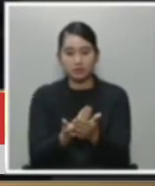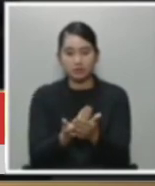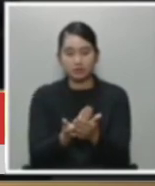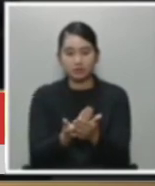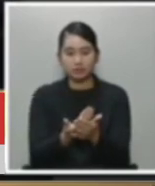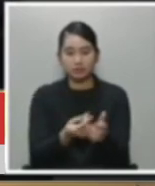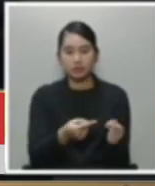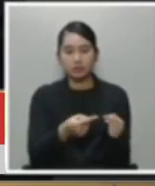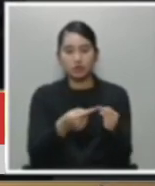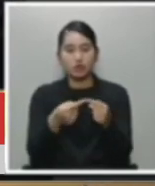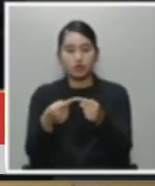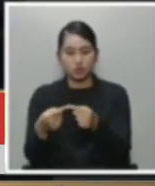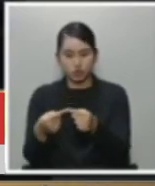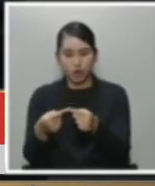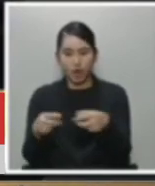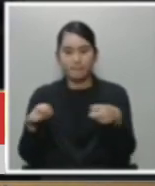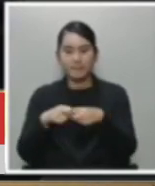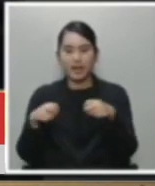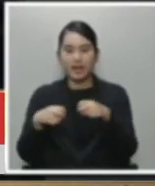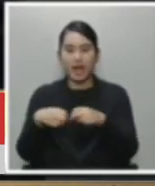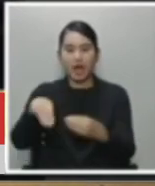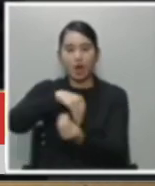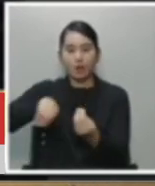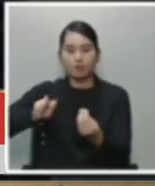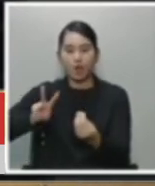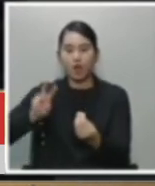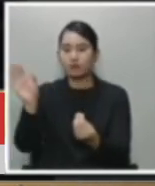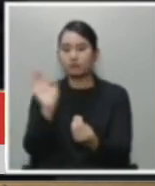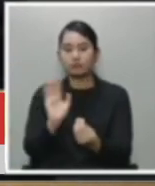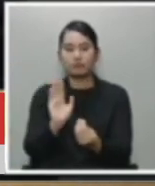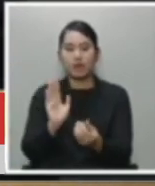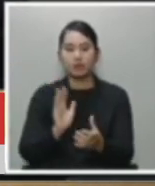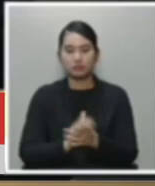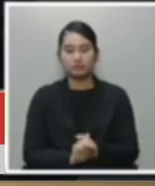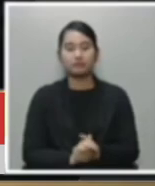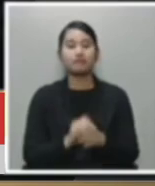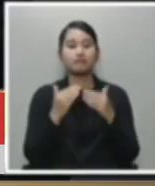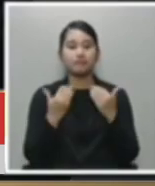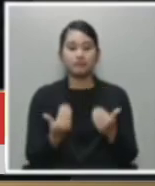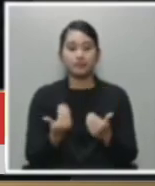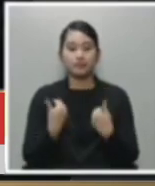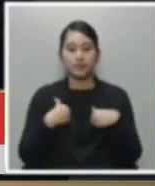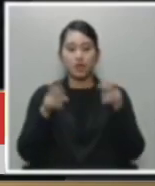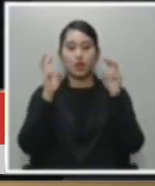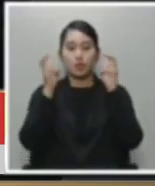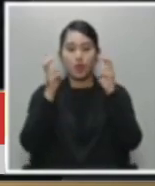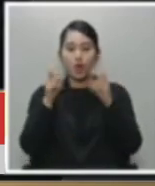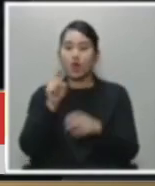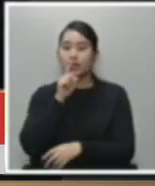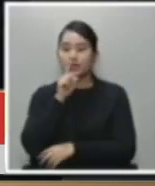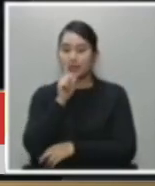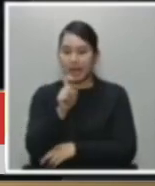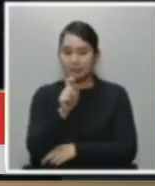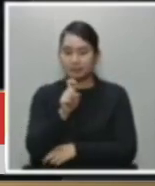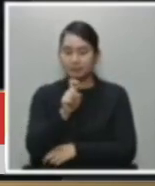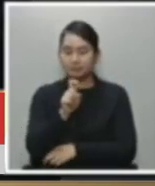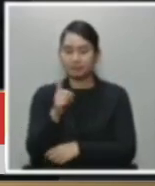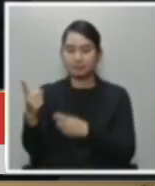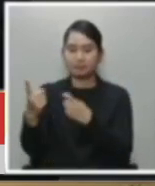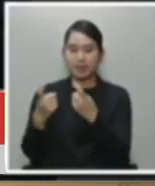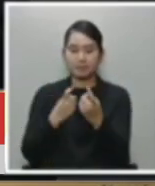ที่จะไม่ให้เกิดการเกิดนี้อีกนะครับซึ่งวันนี้มีกระทู้ถามในหลายข้อนะครับที่จะถามเรื่